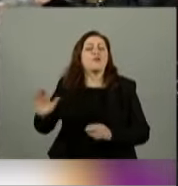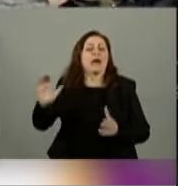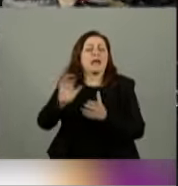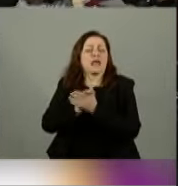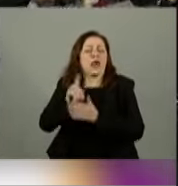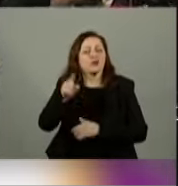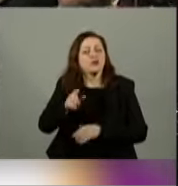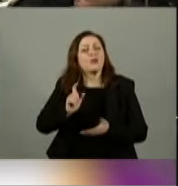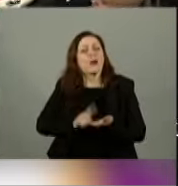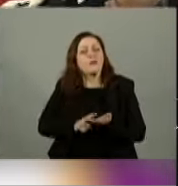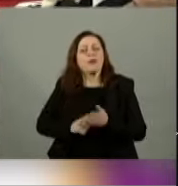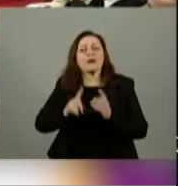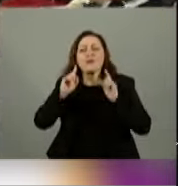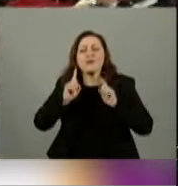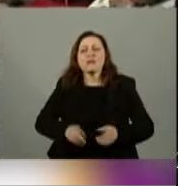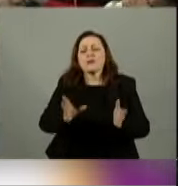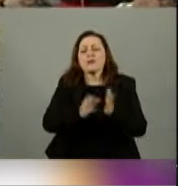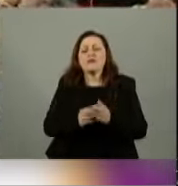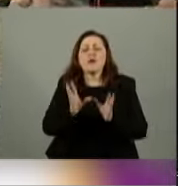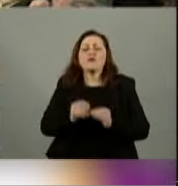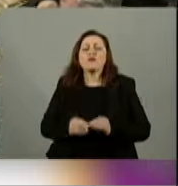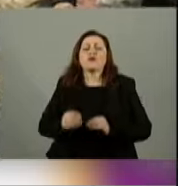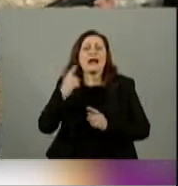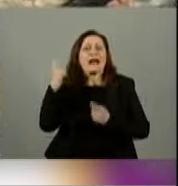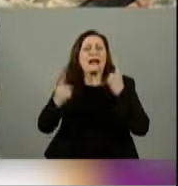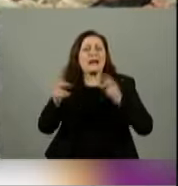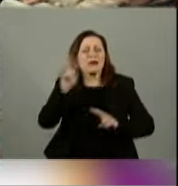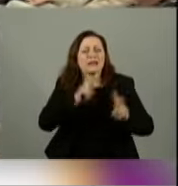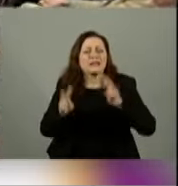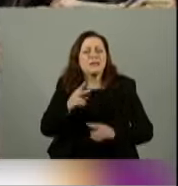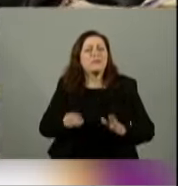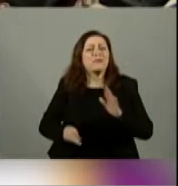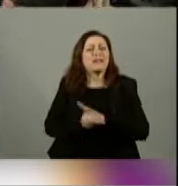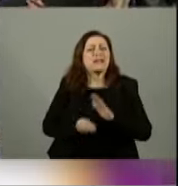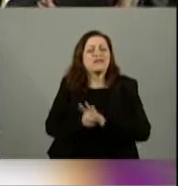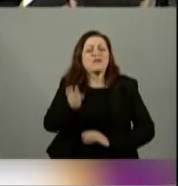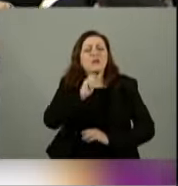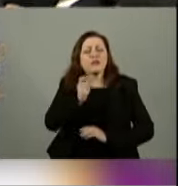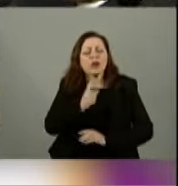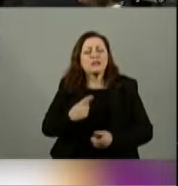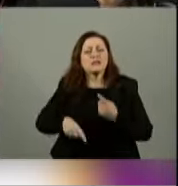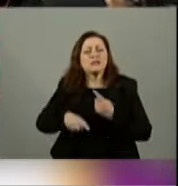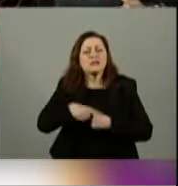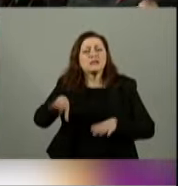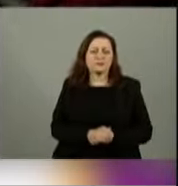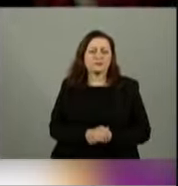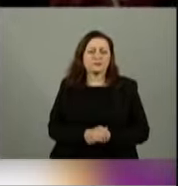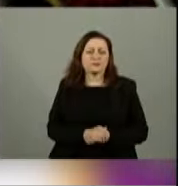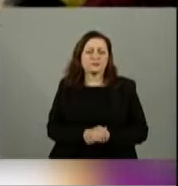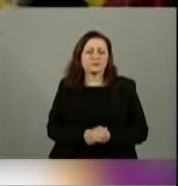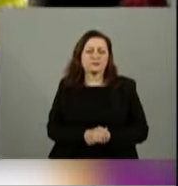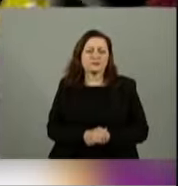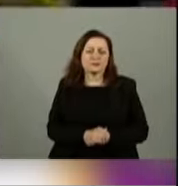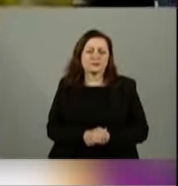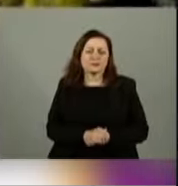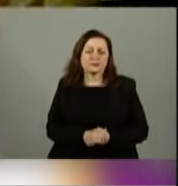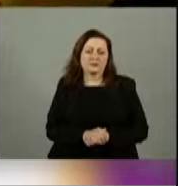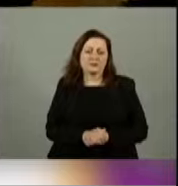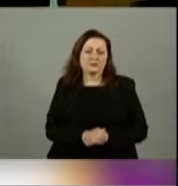ΣΥΡΙΖΑ και υπάρξει και ένας άλλος υποψήφιος, θα υπάρχει και μια ακόμα πιο έντονη διχογνωμία ή